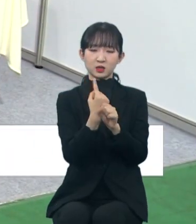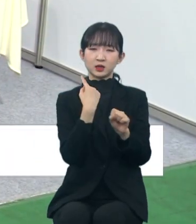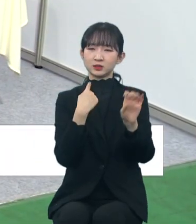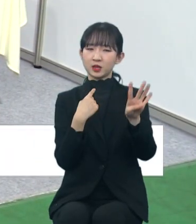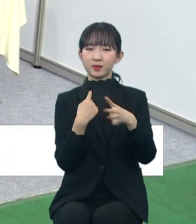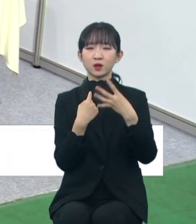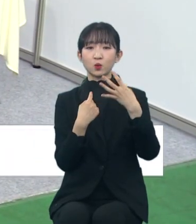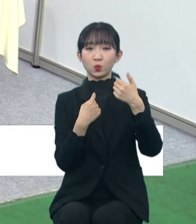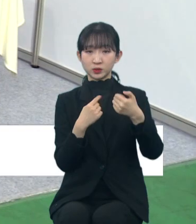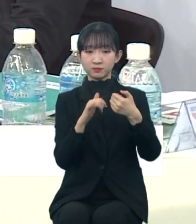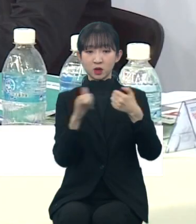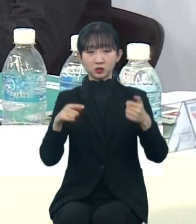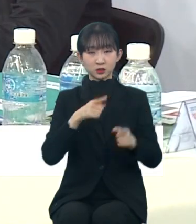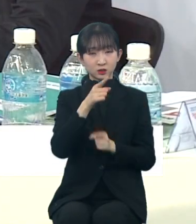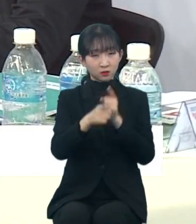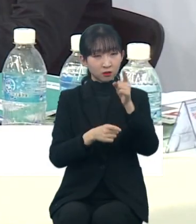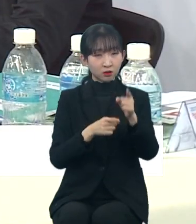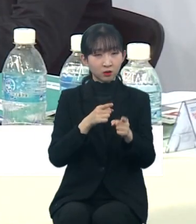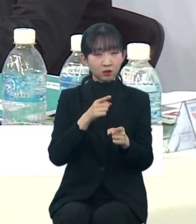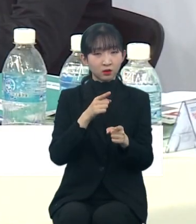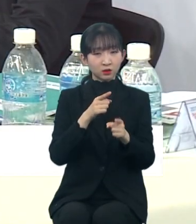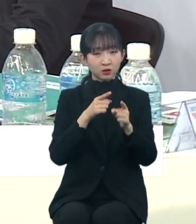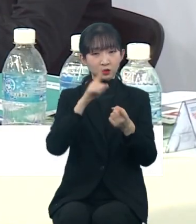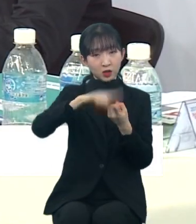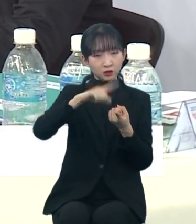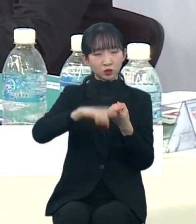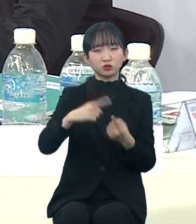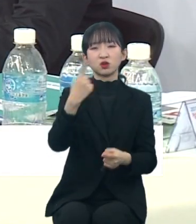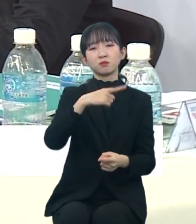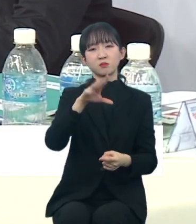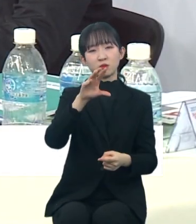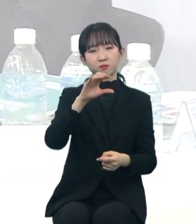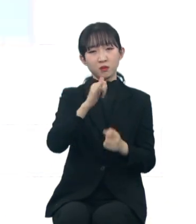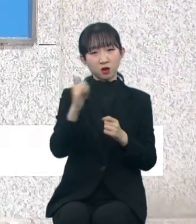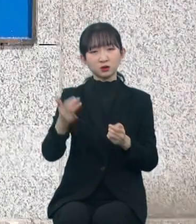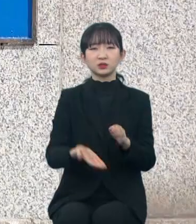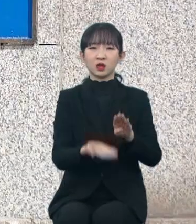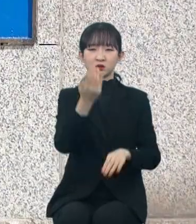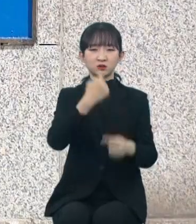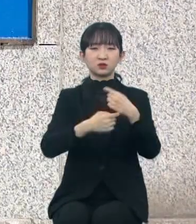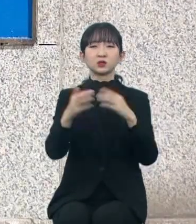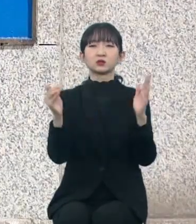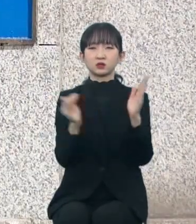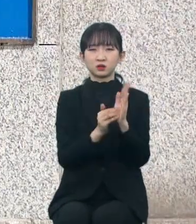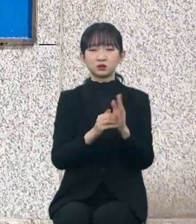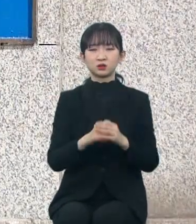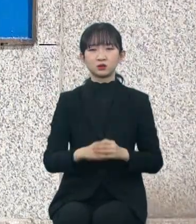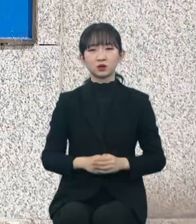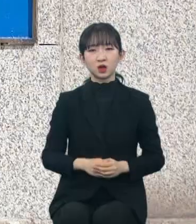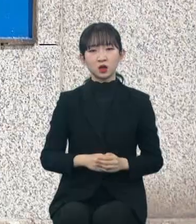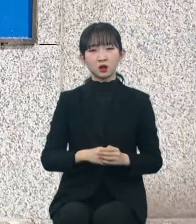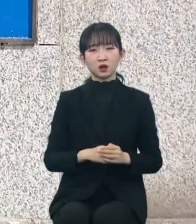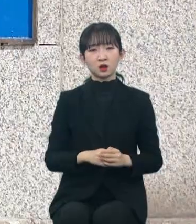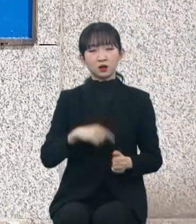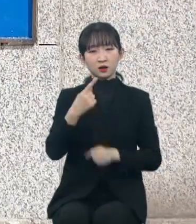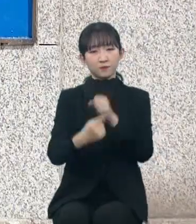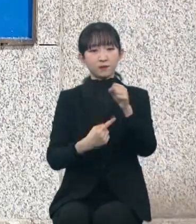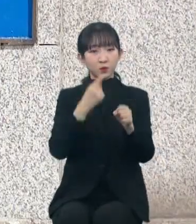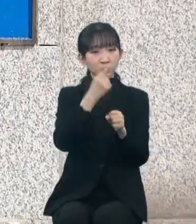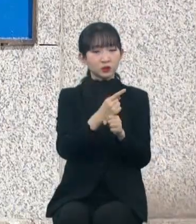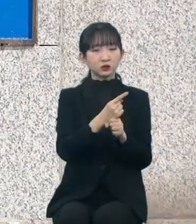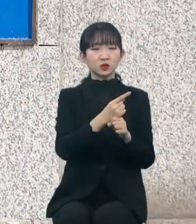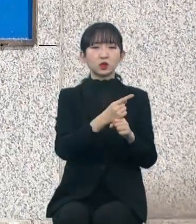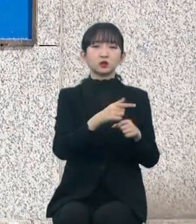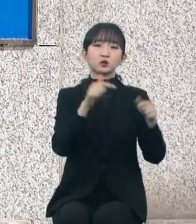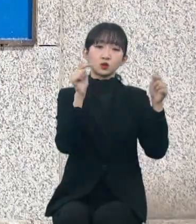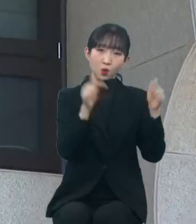모집에 1,117명이 신청해 2.5대 1의 경쟁률을 보였습니다. 연봉은 적을수록 근속 연수와 인천